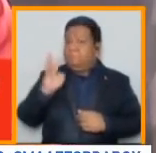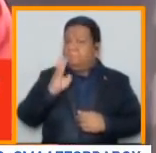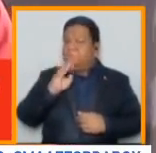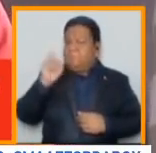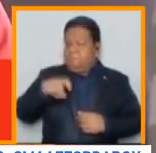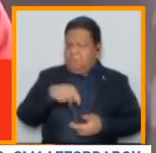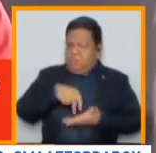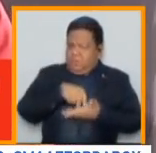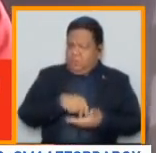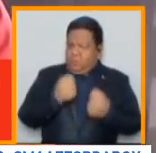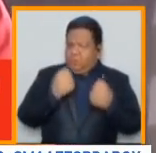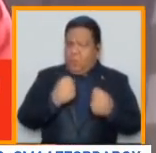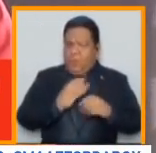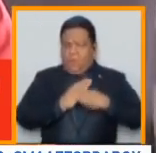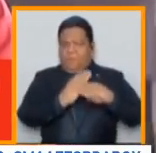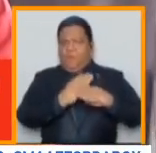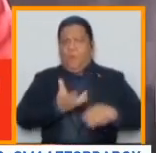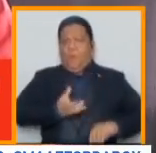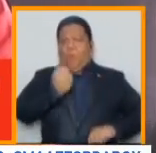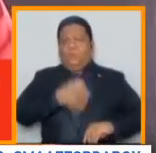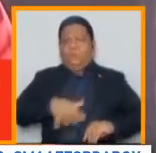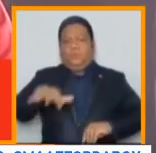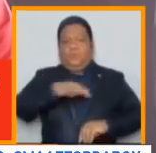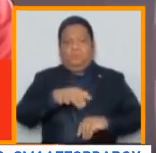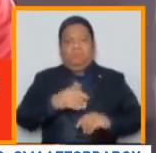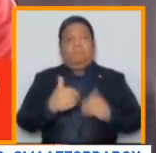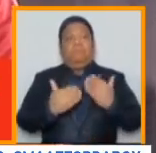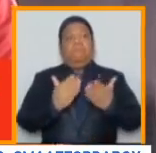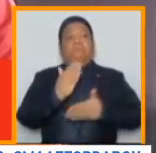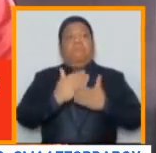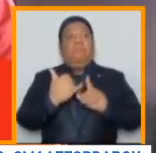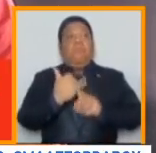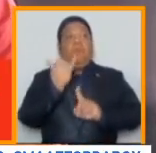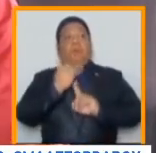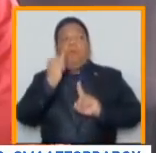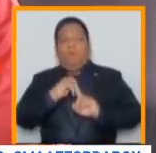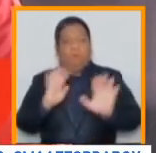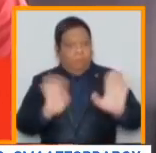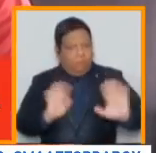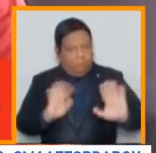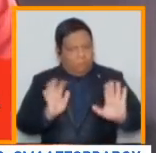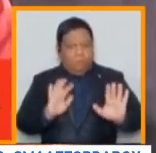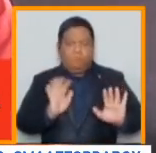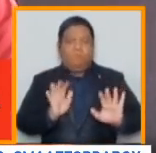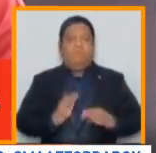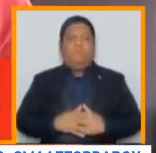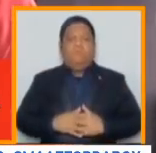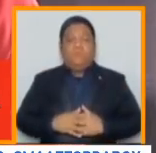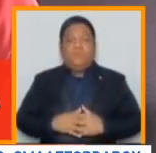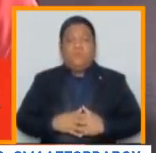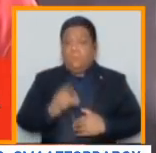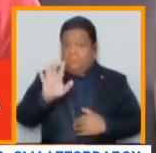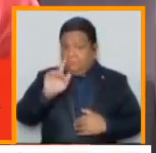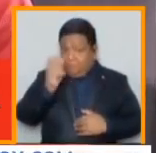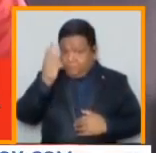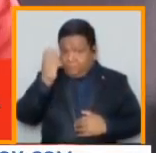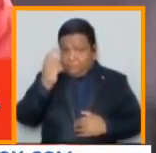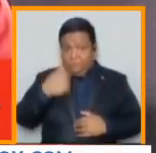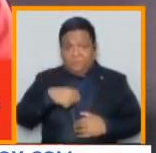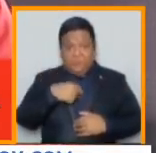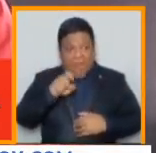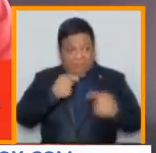naman tayong magpapabuli. Wala sa bukabularin natin yung magpapabuli tayo. Pero hindi natin kailangan makipag-away. Kung ano